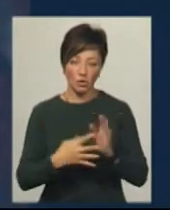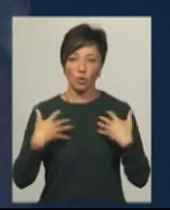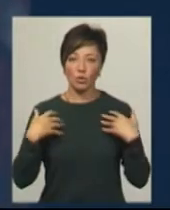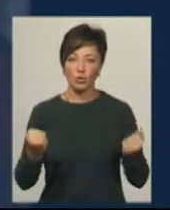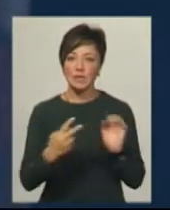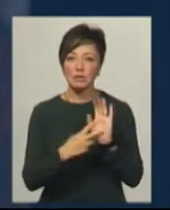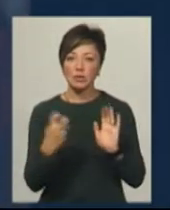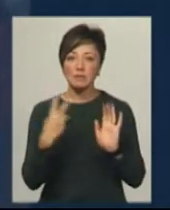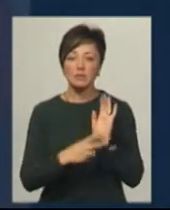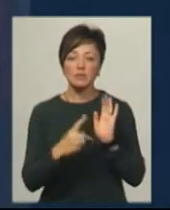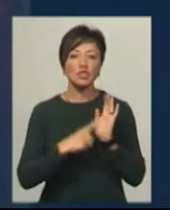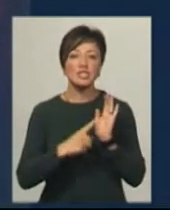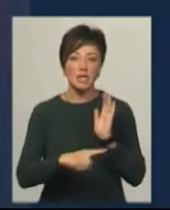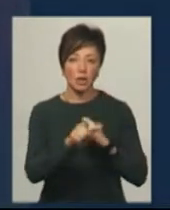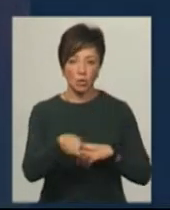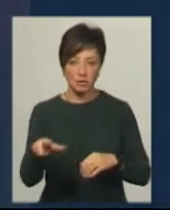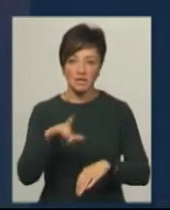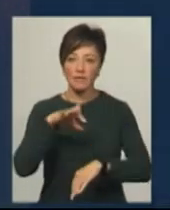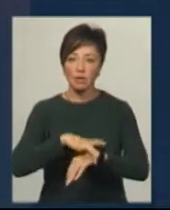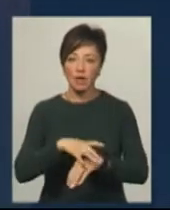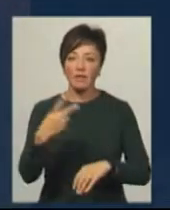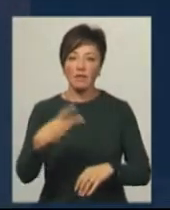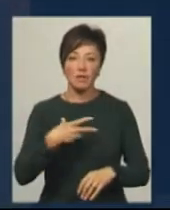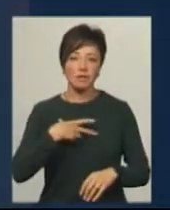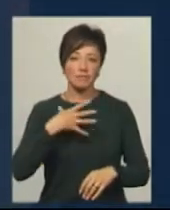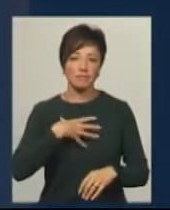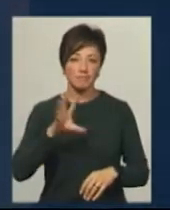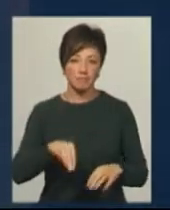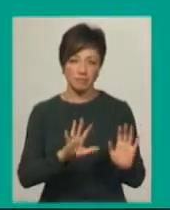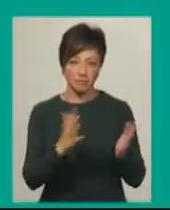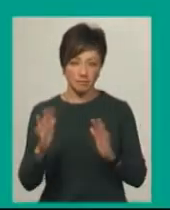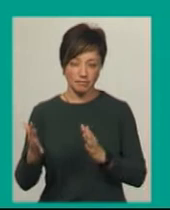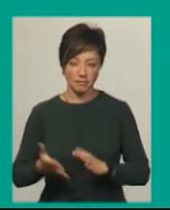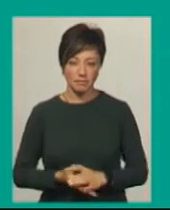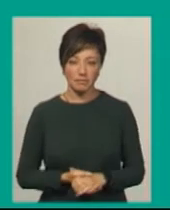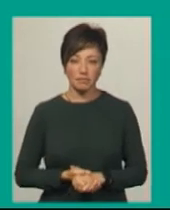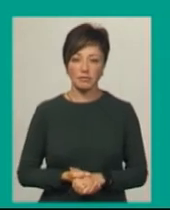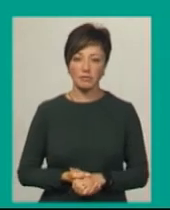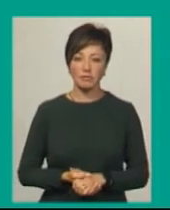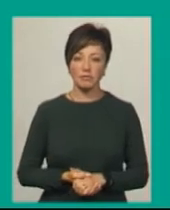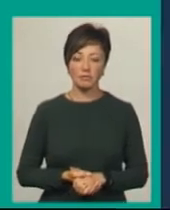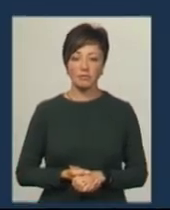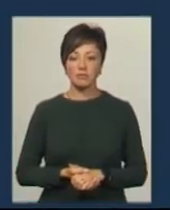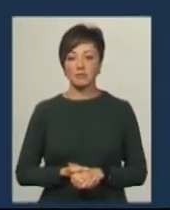Одужало 760 осіб. Зафіксовано 20 летальних випадків.